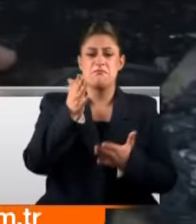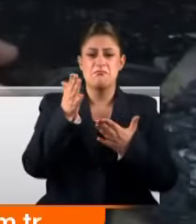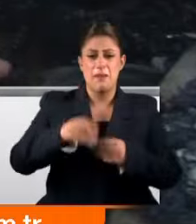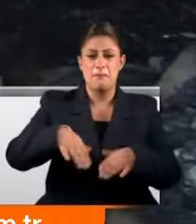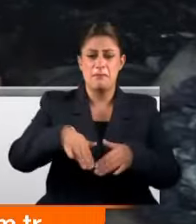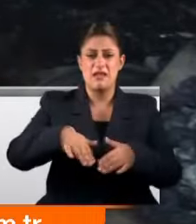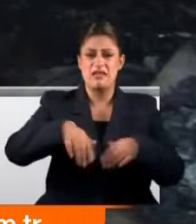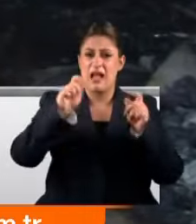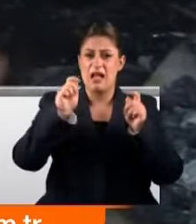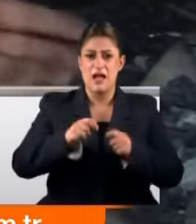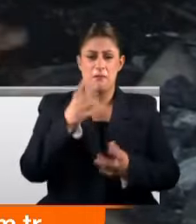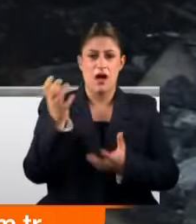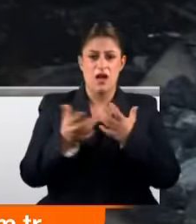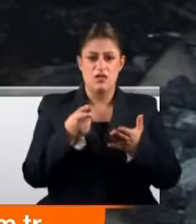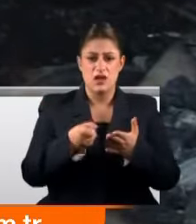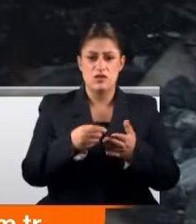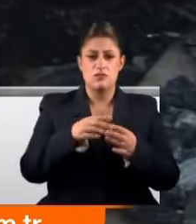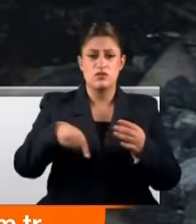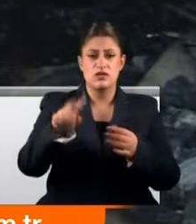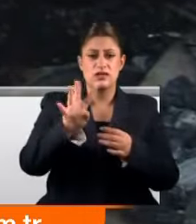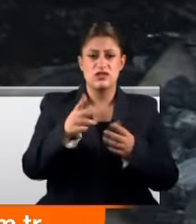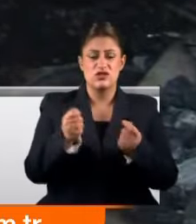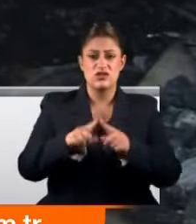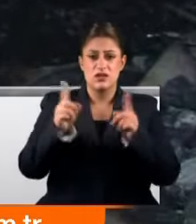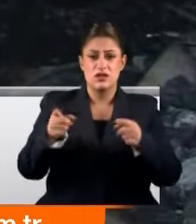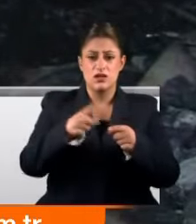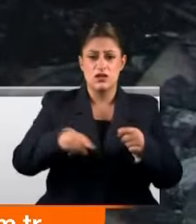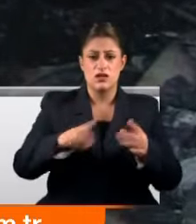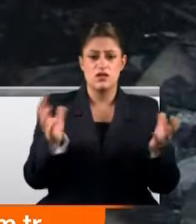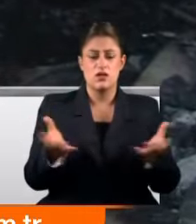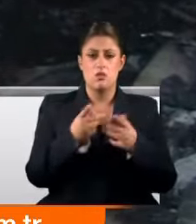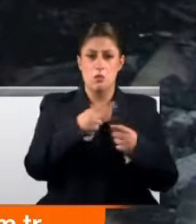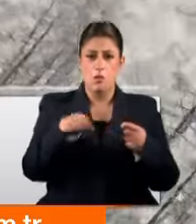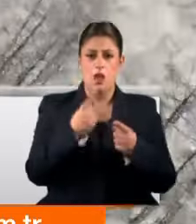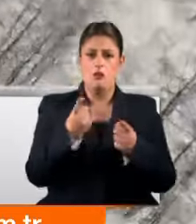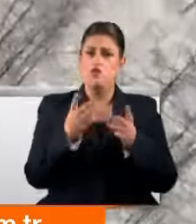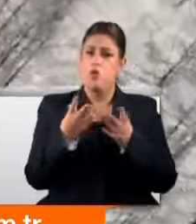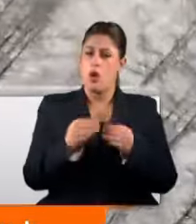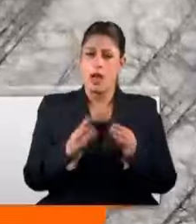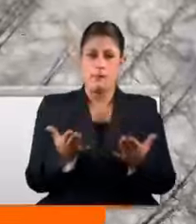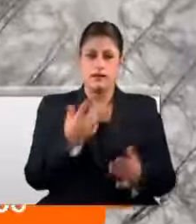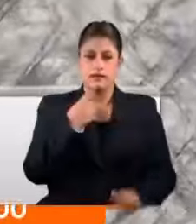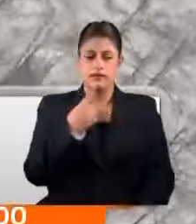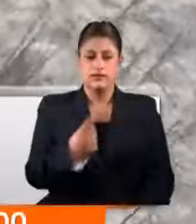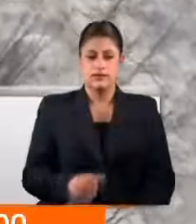başlayan ateş bütün burada 40 tane esnafın dükkanını yok etti. Böyle bir şey olamaz.